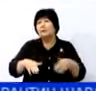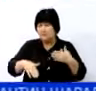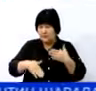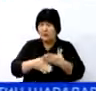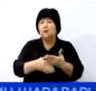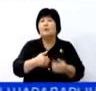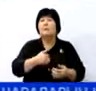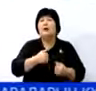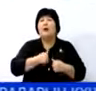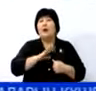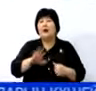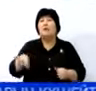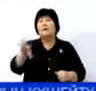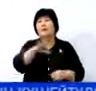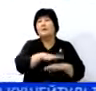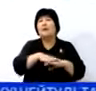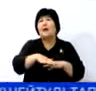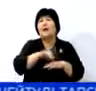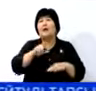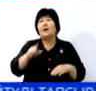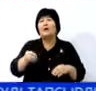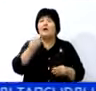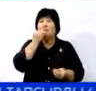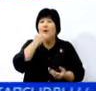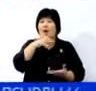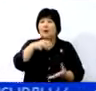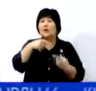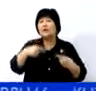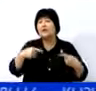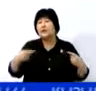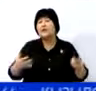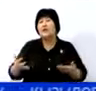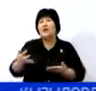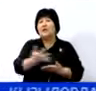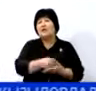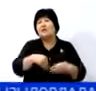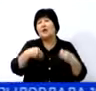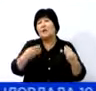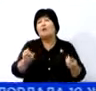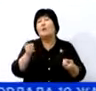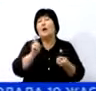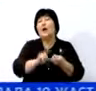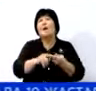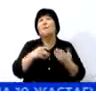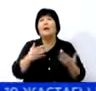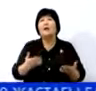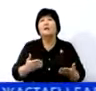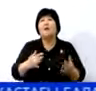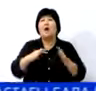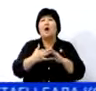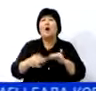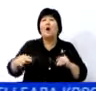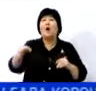осы уақытқа дейін халықтан продукты және гигиеналық заттар жинап беріп, оған байланысты мысалы